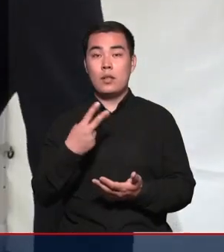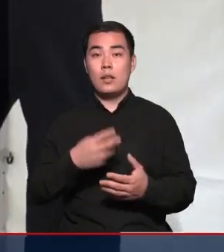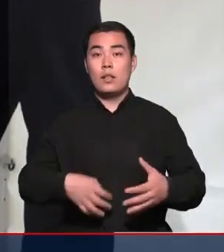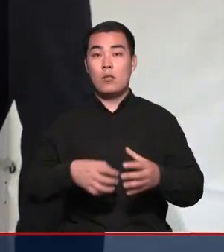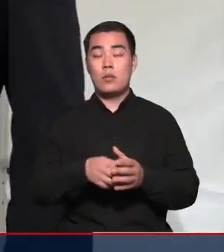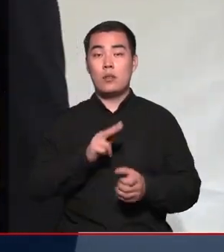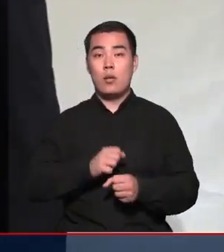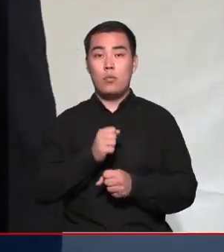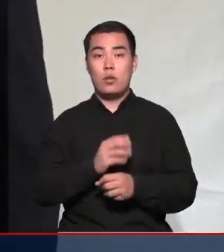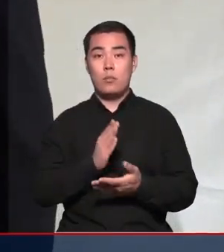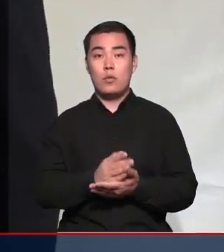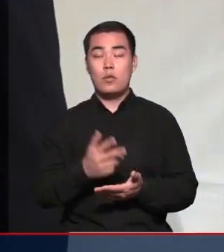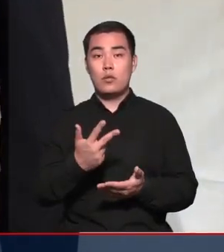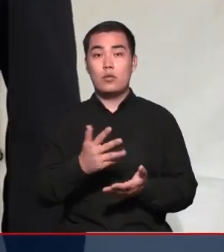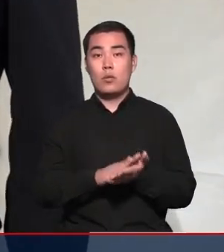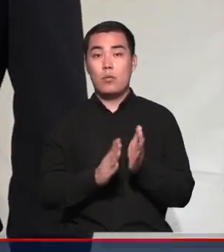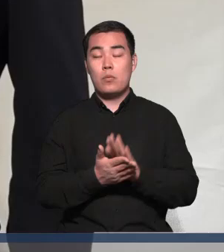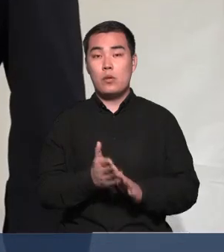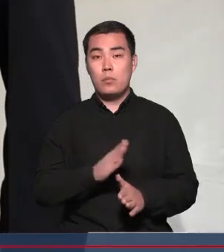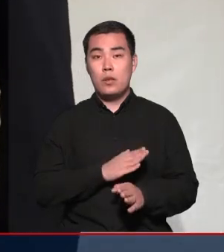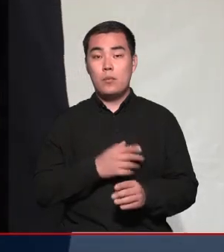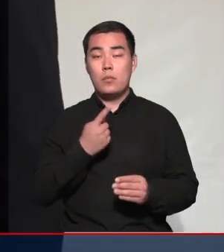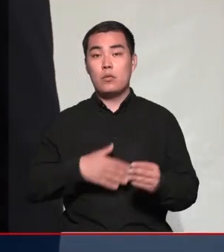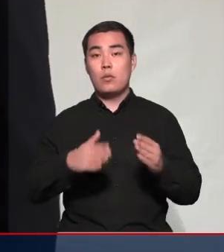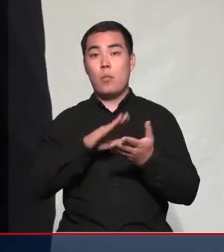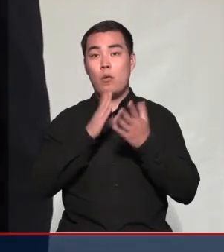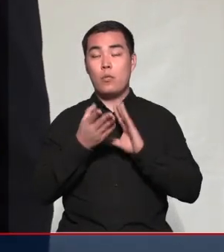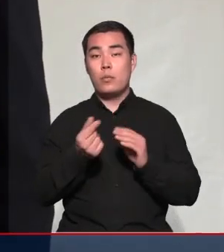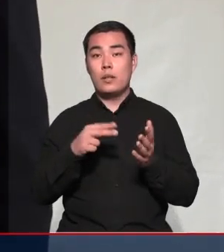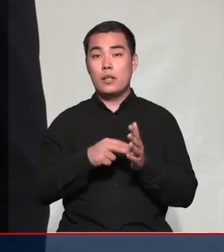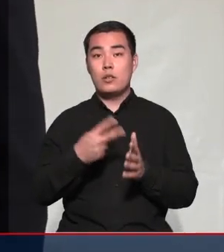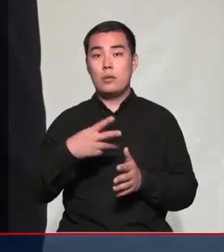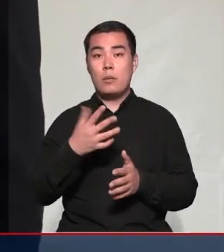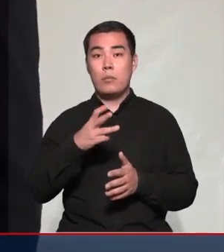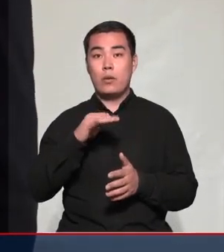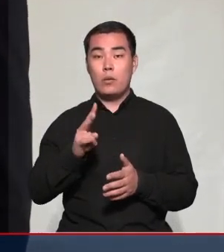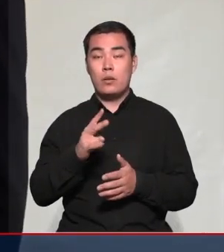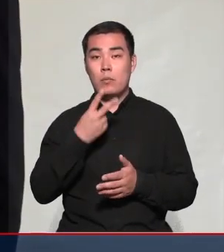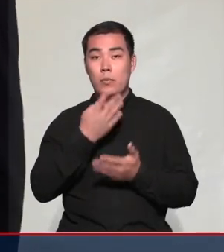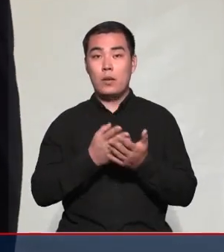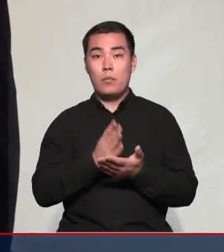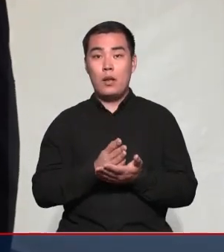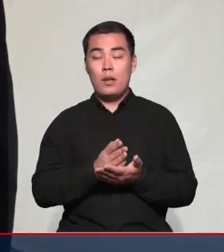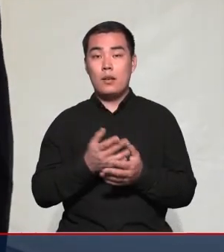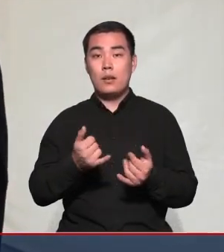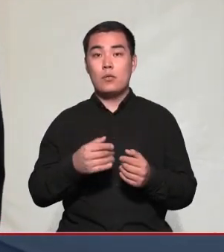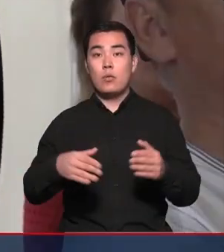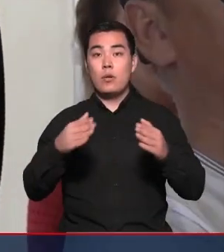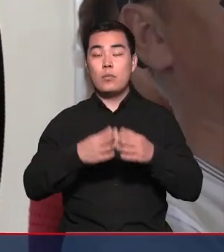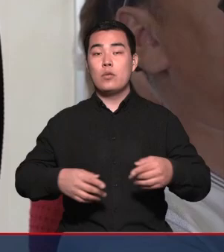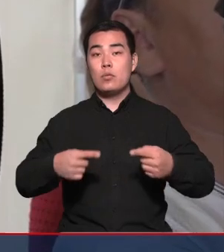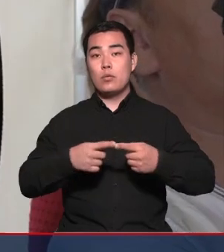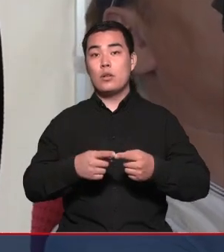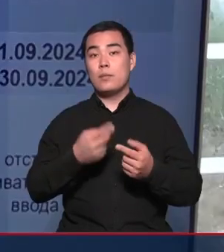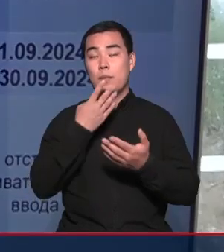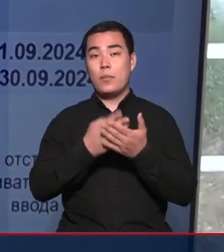жатыр. Үш жақты келісімдер жасалды. Бізде бір үйдің жалпы құны 25 миллион теңгені құрайды. Баспаналардың барлығы типтік үлгіде